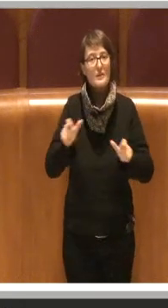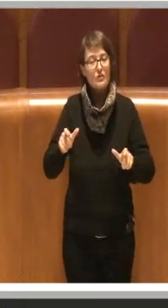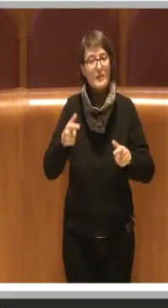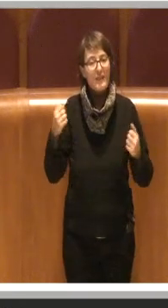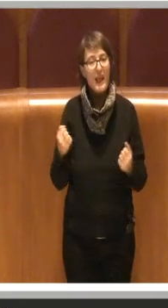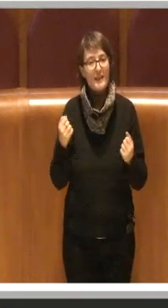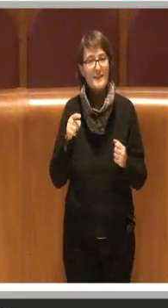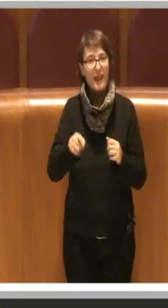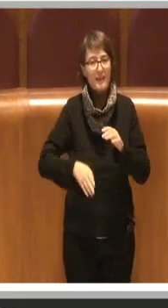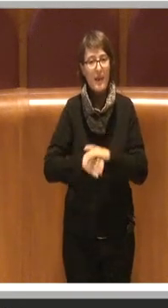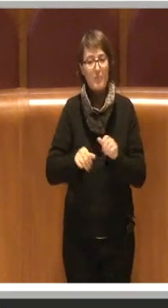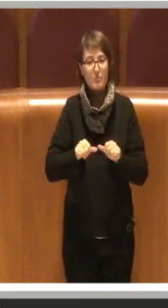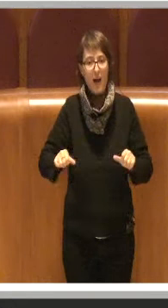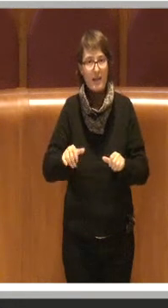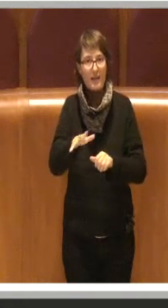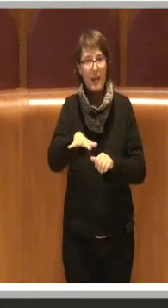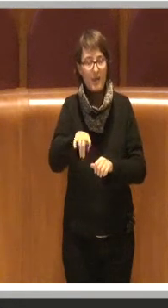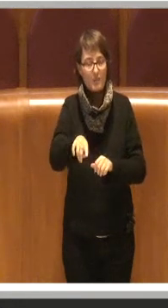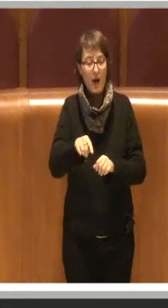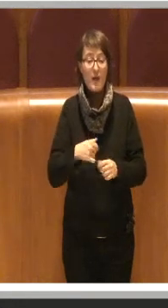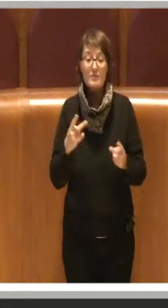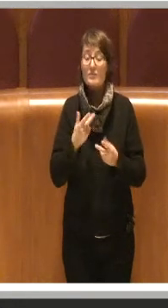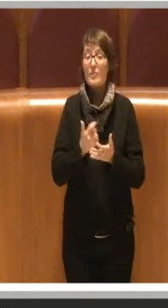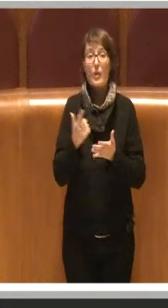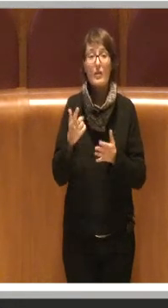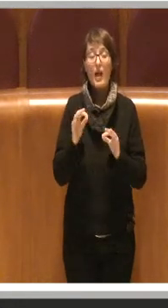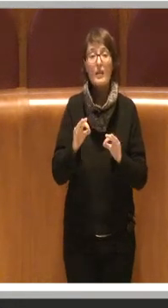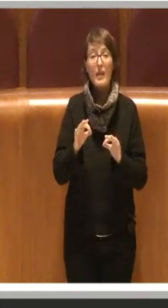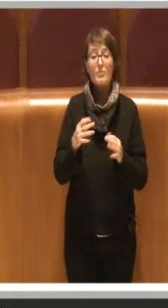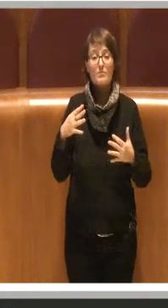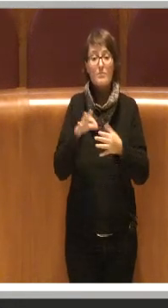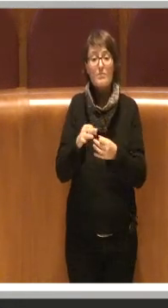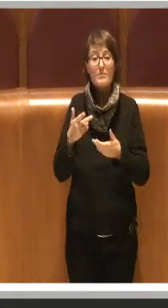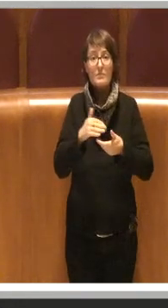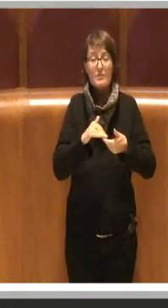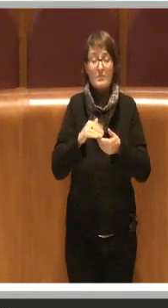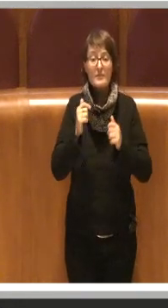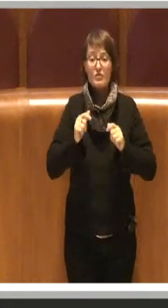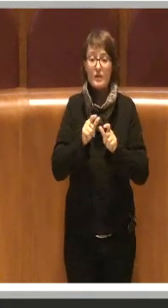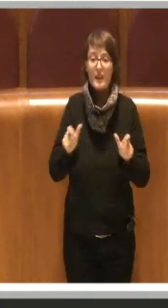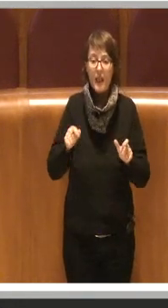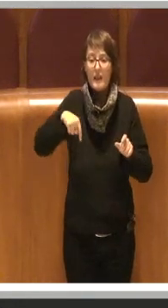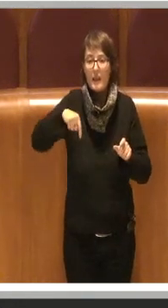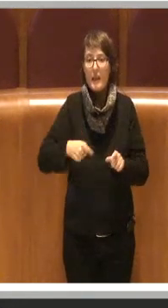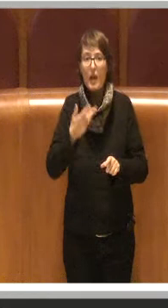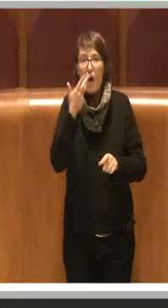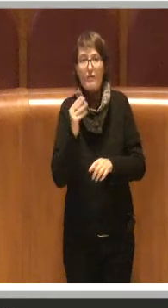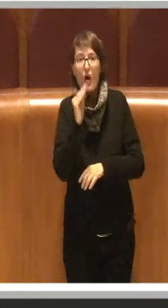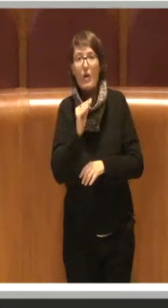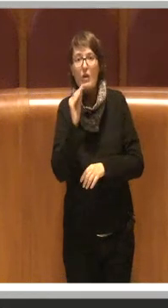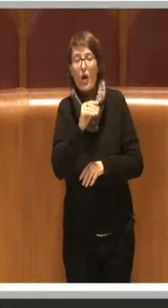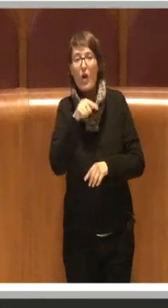città, però è di fondamentale importanza rispetto a tutte quelle realtà e quei cittadini che oggi stanno chiedendo a questa amministrazione un